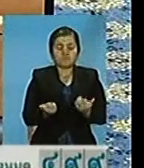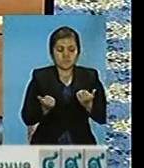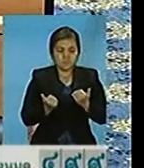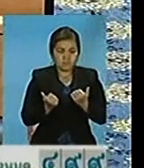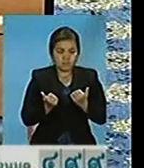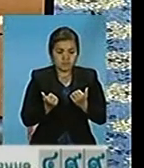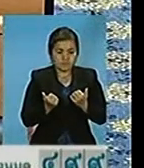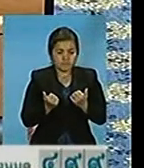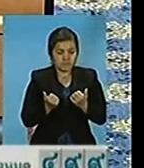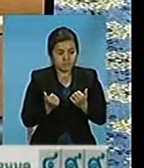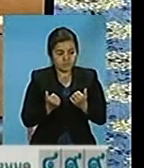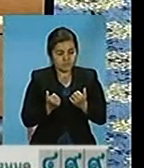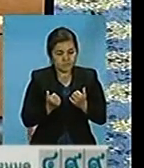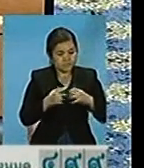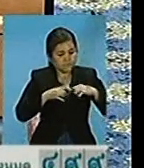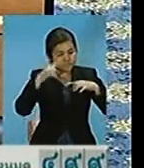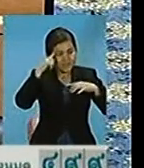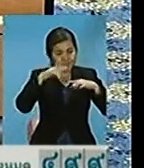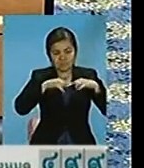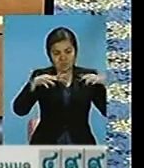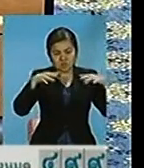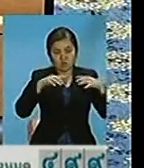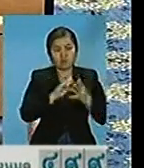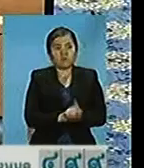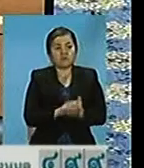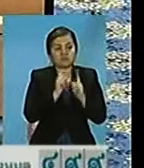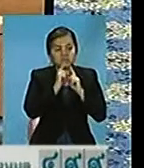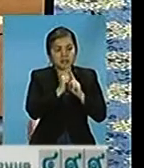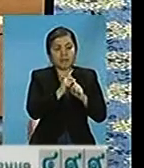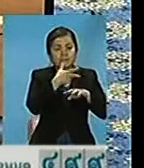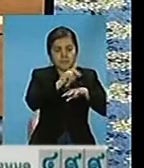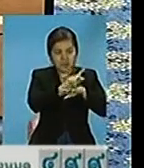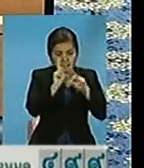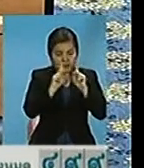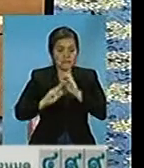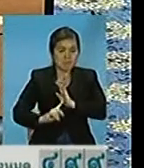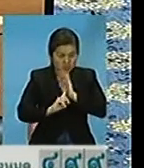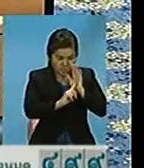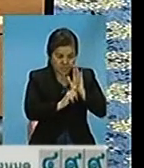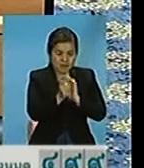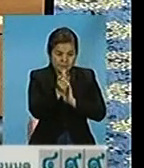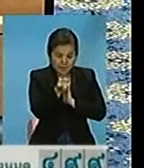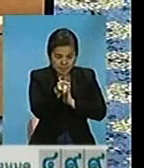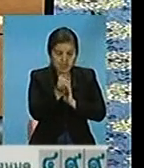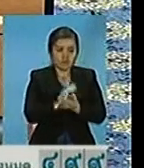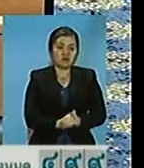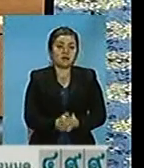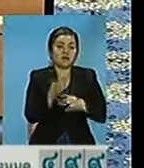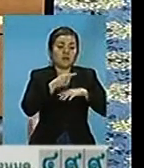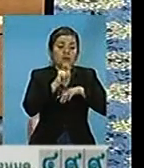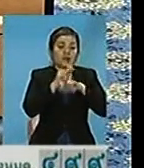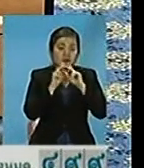งแสดงความคิดเห็นเล็กน้อยสั้นๆนะท่านประธานนะท่านประธานกรรมธิ